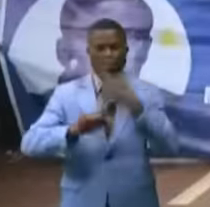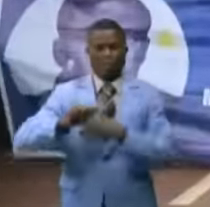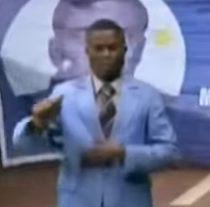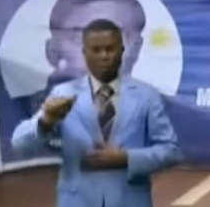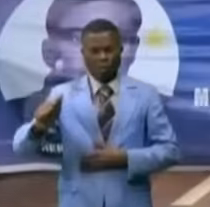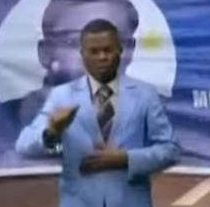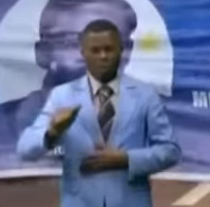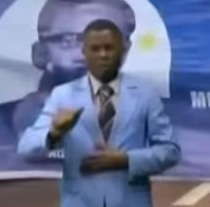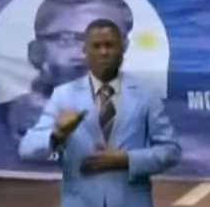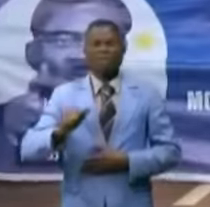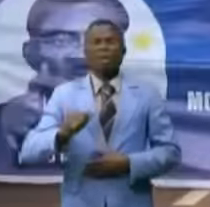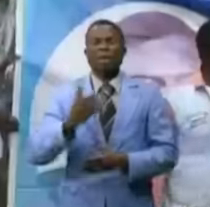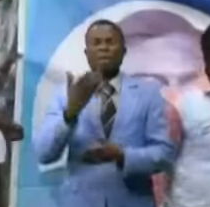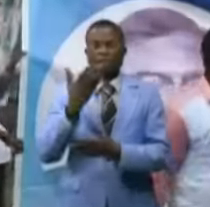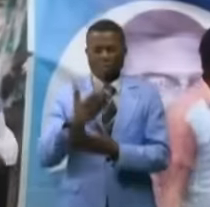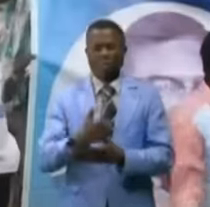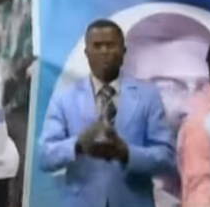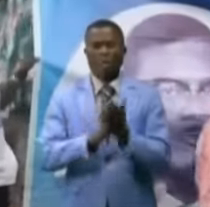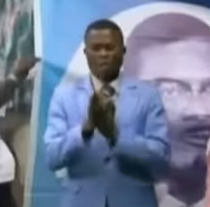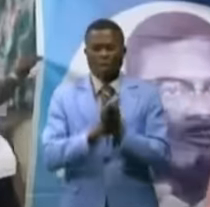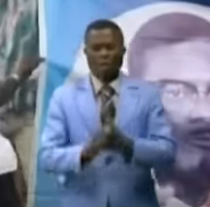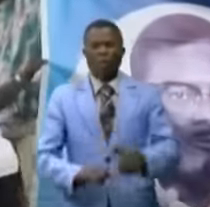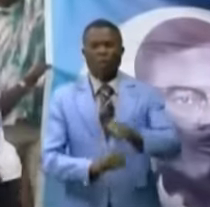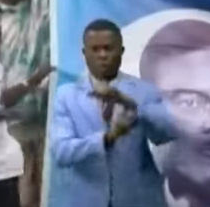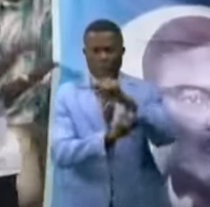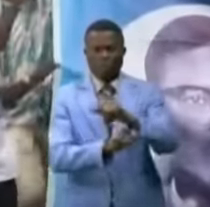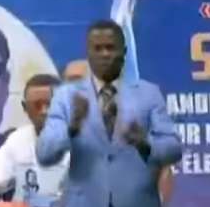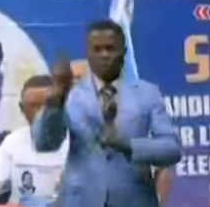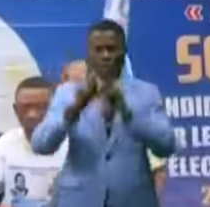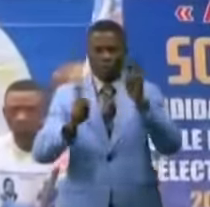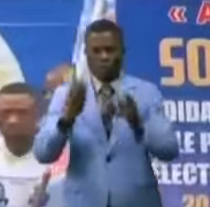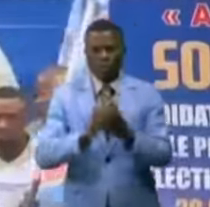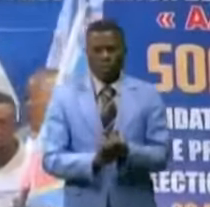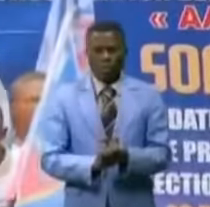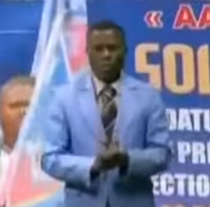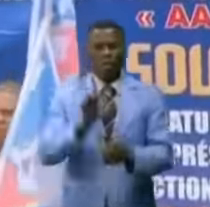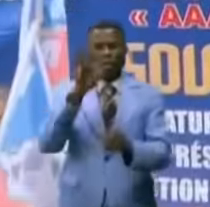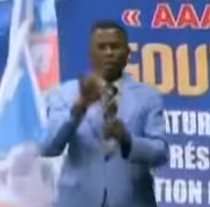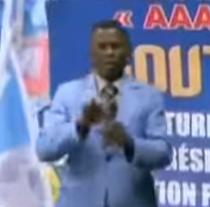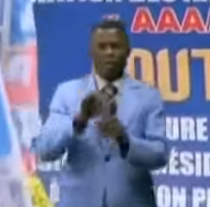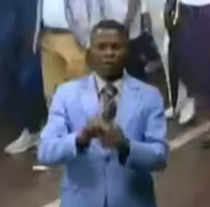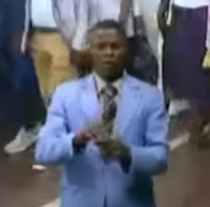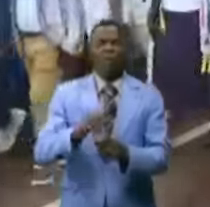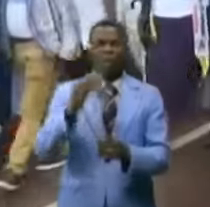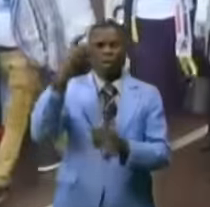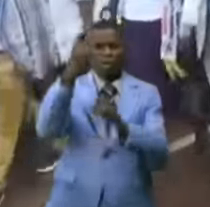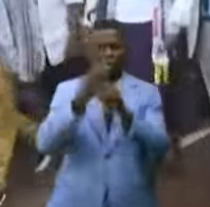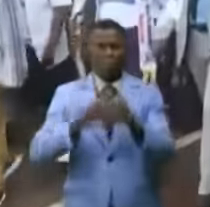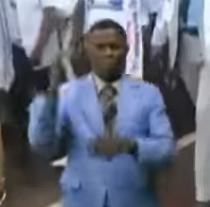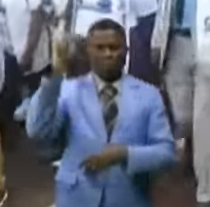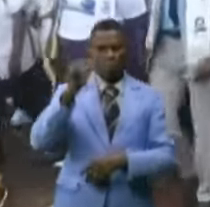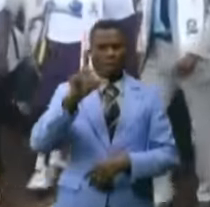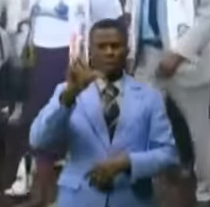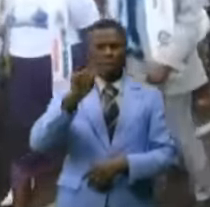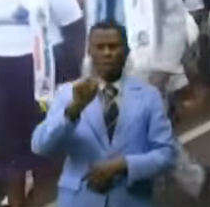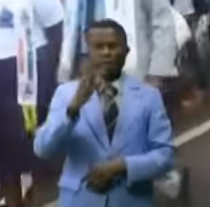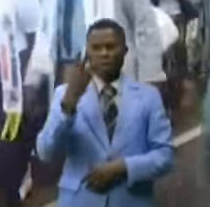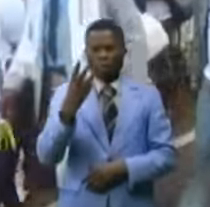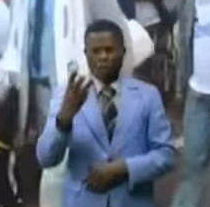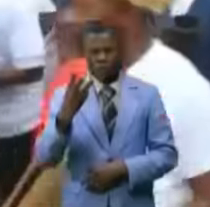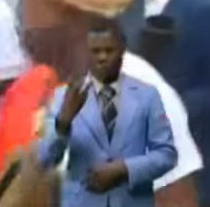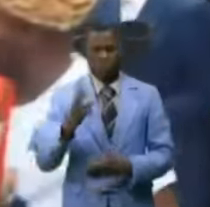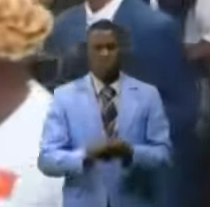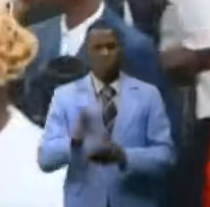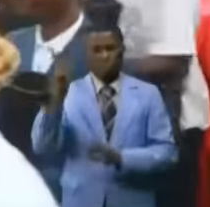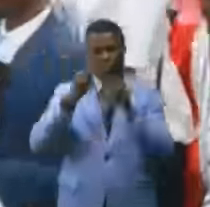peut compter sur les soutiens indéfectibles des Ankoutchou à Namongo pour les élections de décembre 2023. Bravant la pluie sur Kinshasa, les Ankoutchou